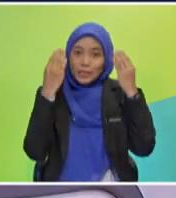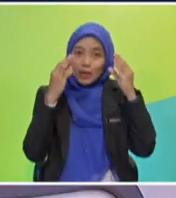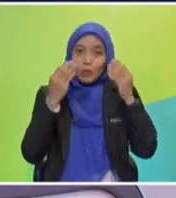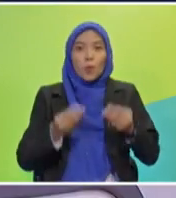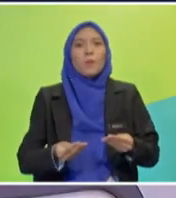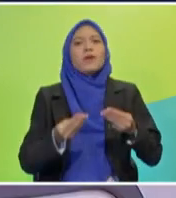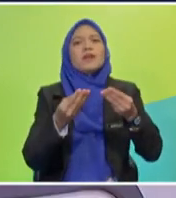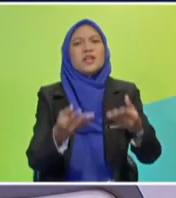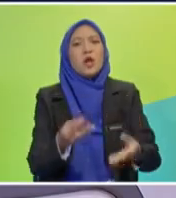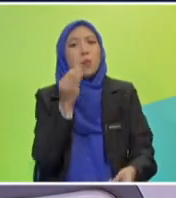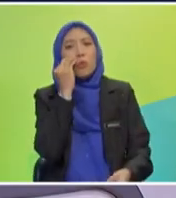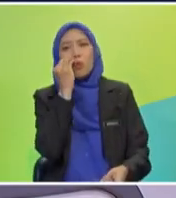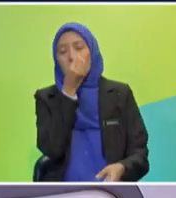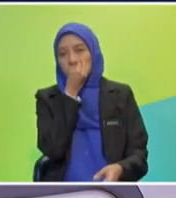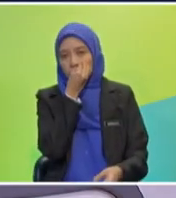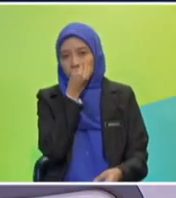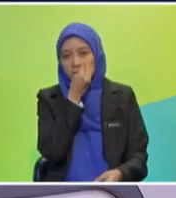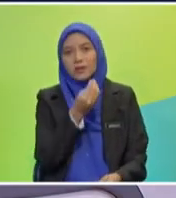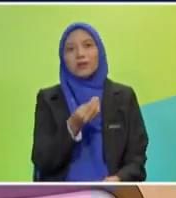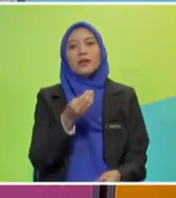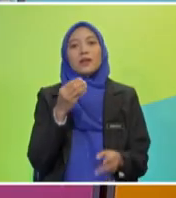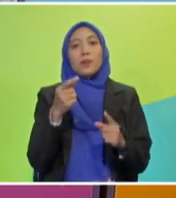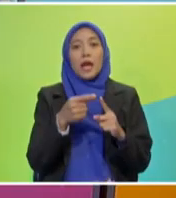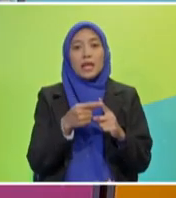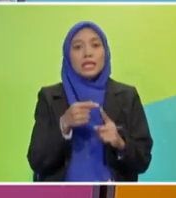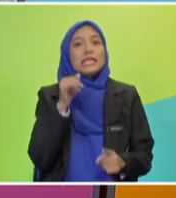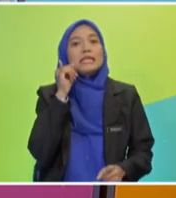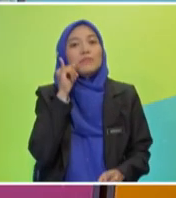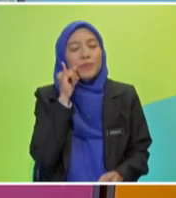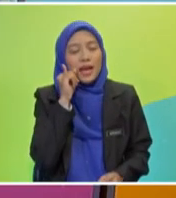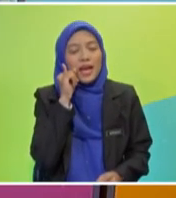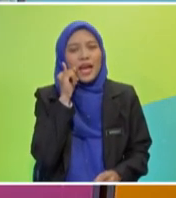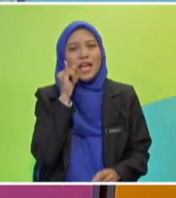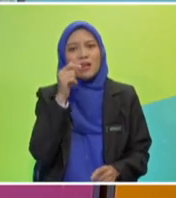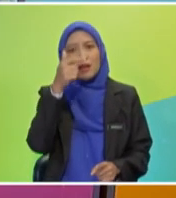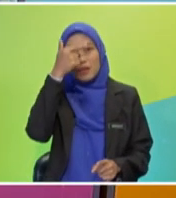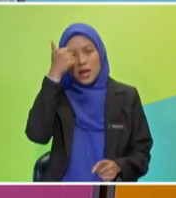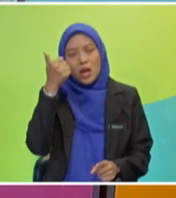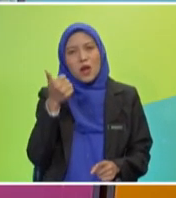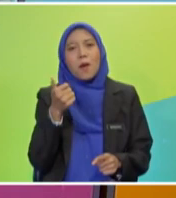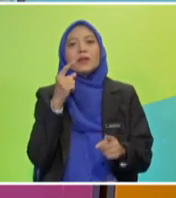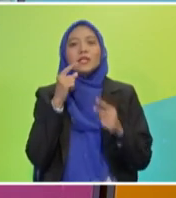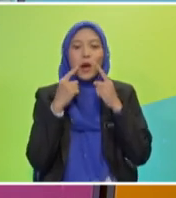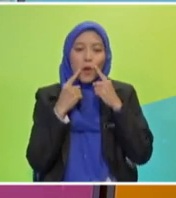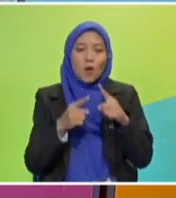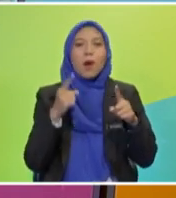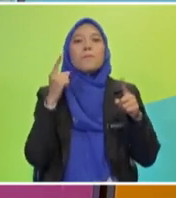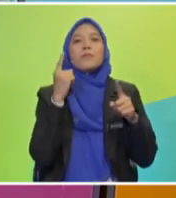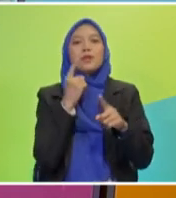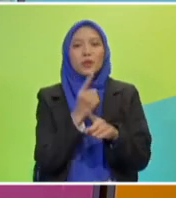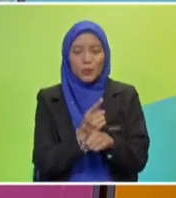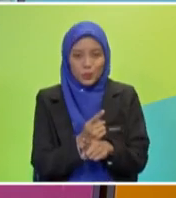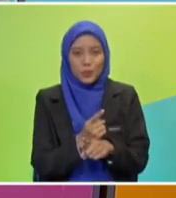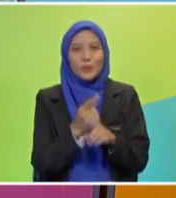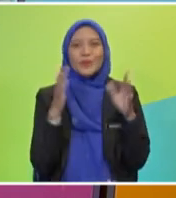6 kuntum mawar merah kepada Iman sebab memberikan respons dengan baik tadi. Tahniah Iman. Tahniah Iman. 6 kuntum mawar